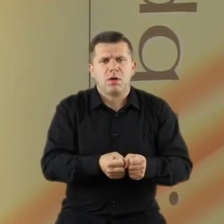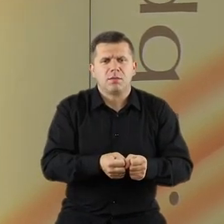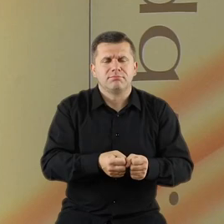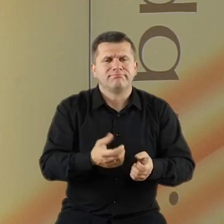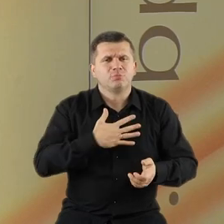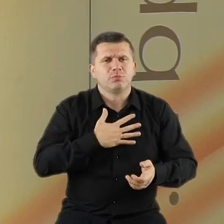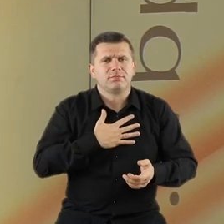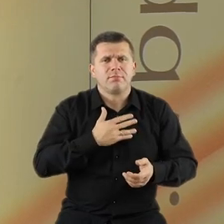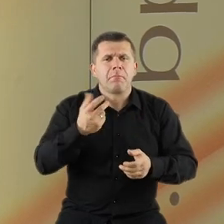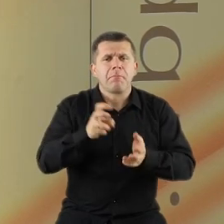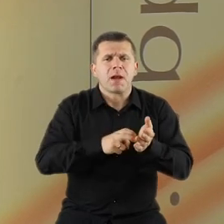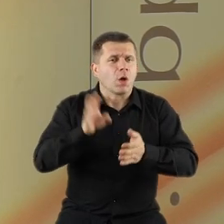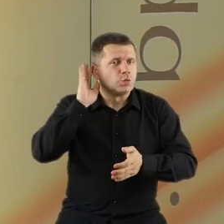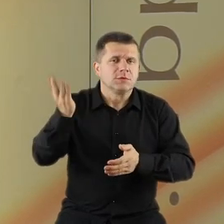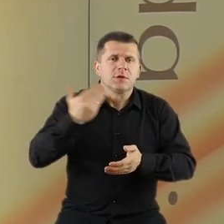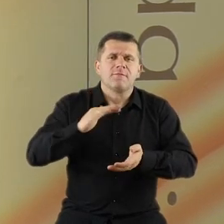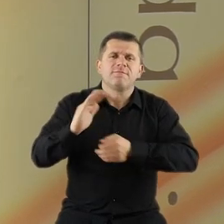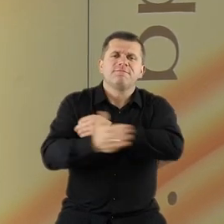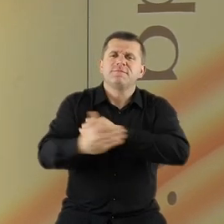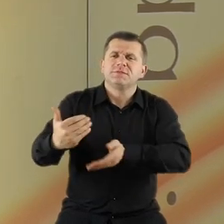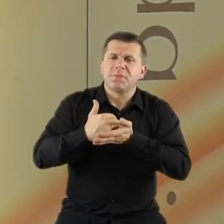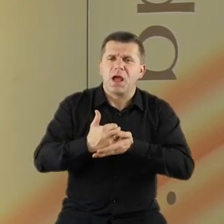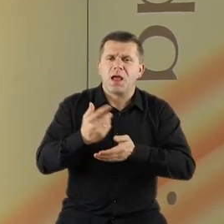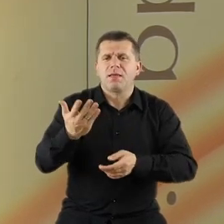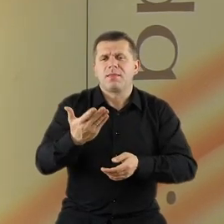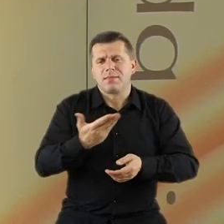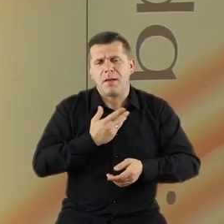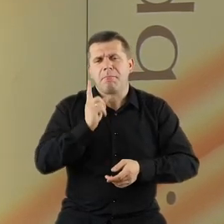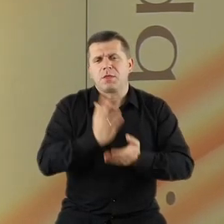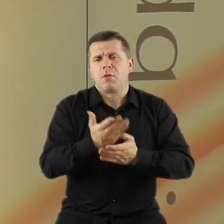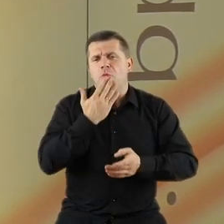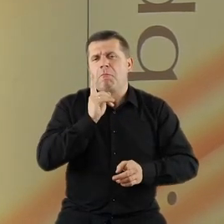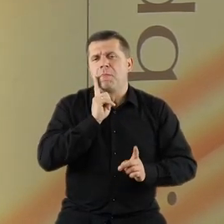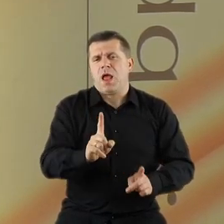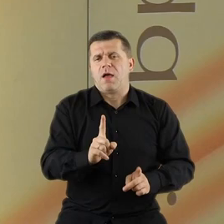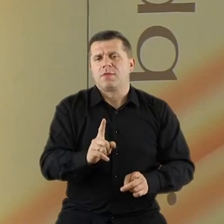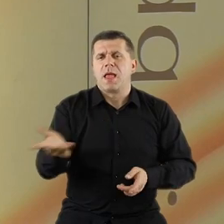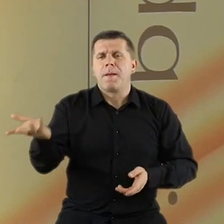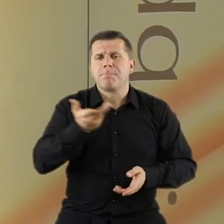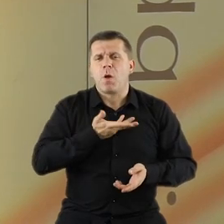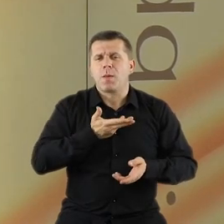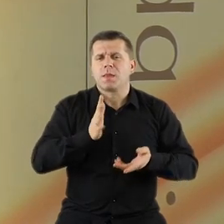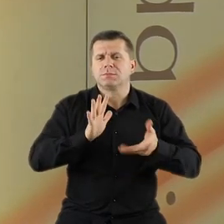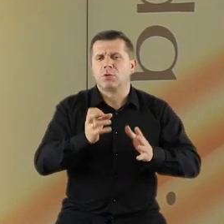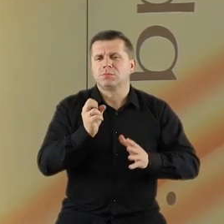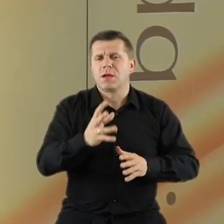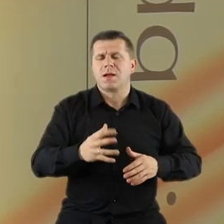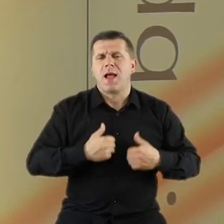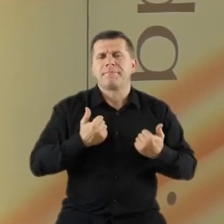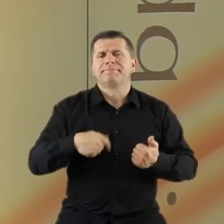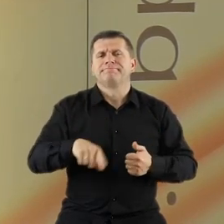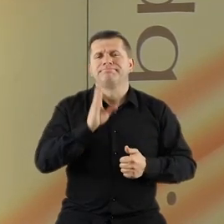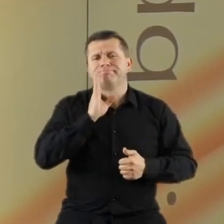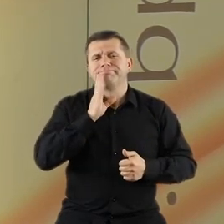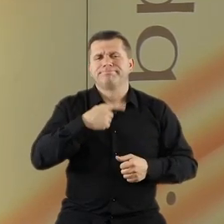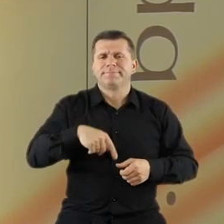wsparcia usłyszymy No teoretycznie prawdę ale podaną tak jakbyśmy byli jakimiś